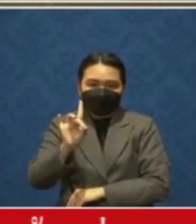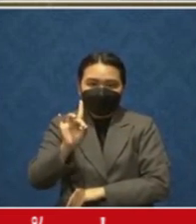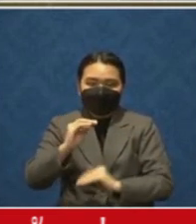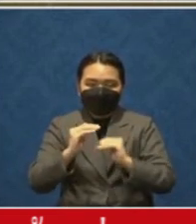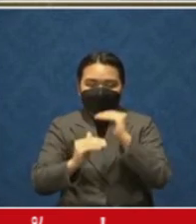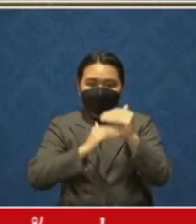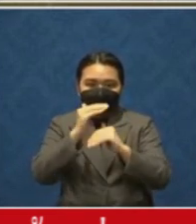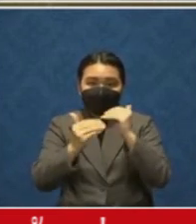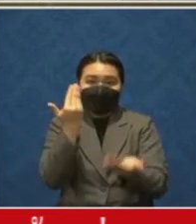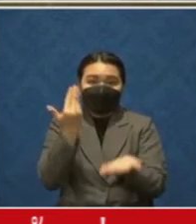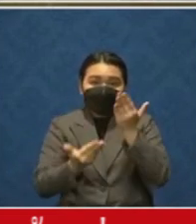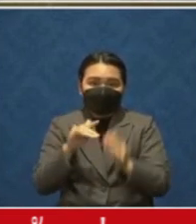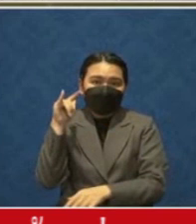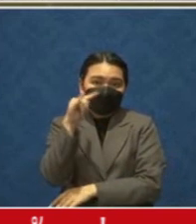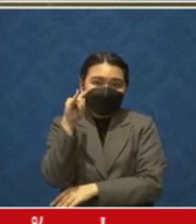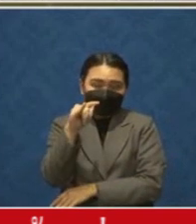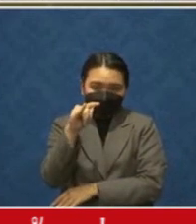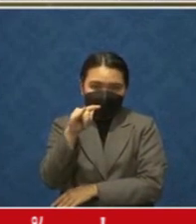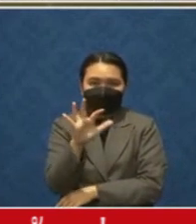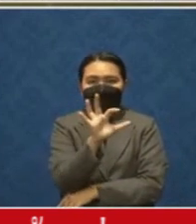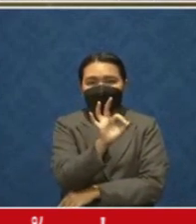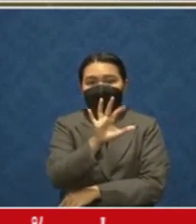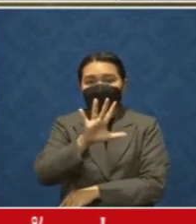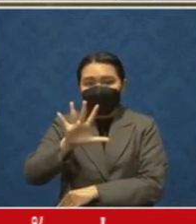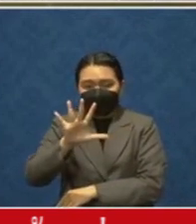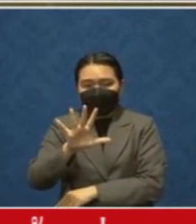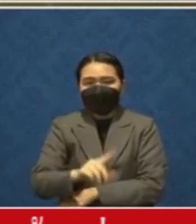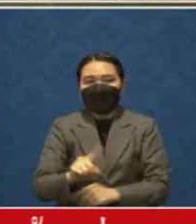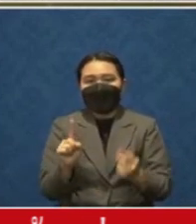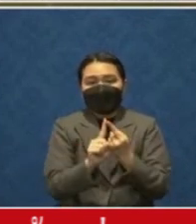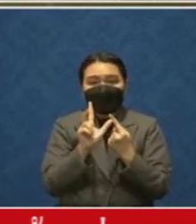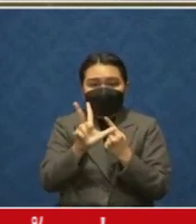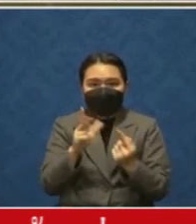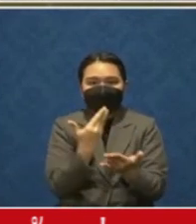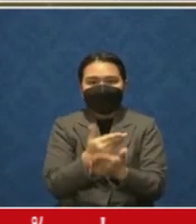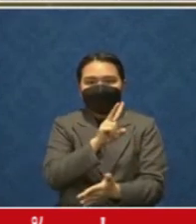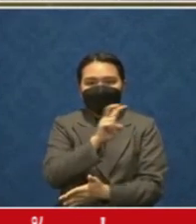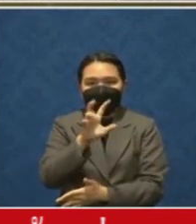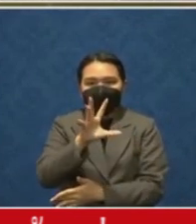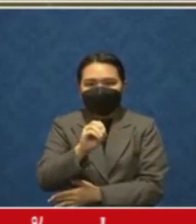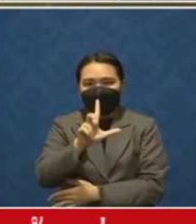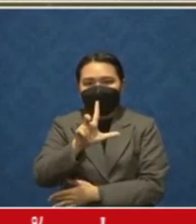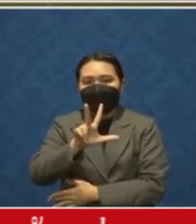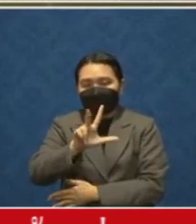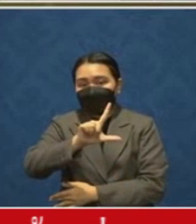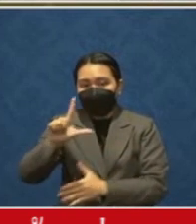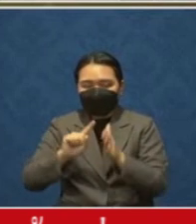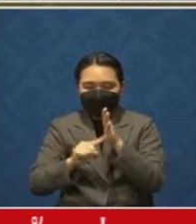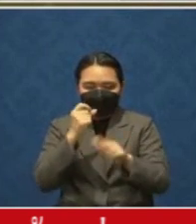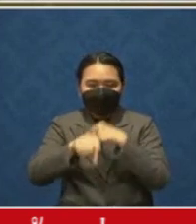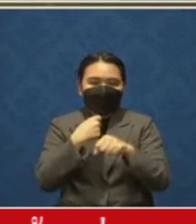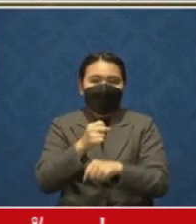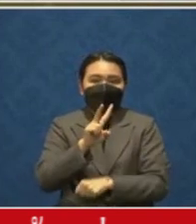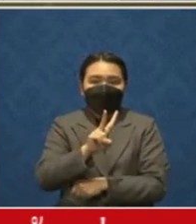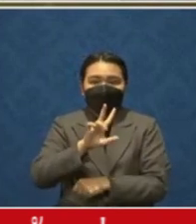.18นะครับหรือเครื่องบินขับไล่ F5 ระยะที่3 252ล้านบาท